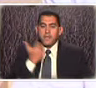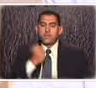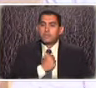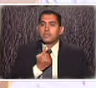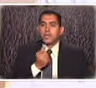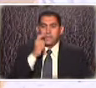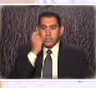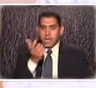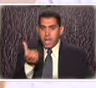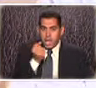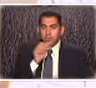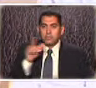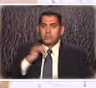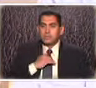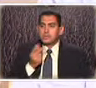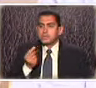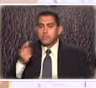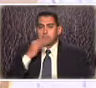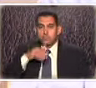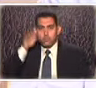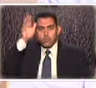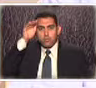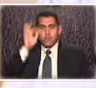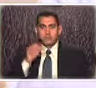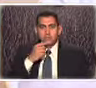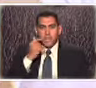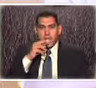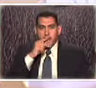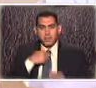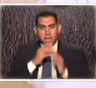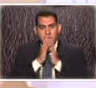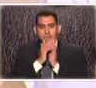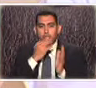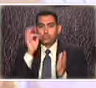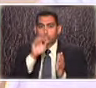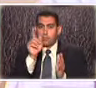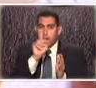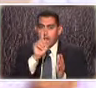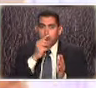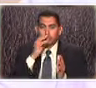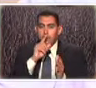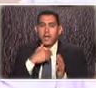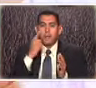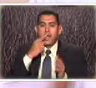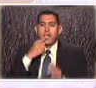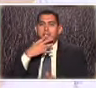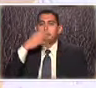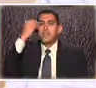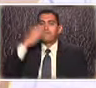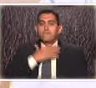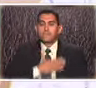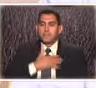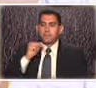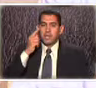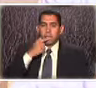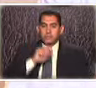يريده او حاله بهيميه يعني سامحوني في التعبير لا اقصد الشتيمه هنا هذا توصيف للنفس البشريه